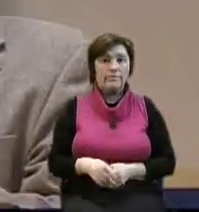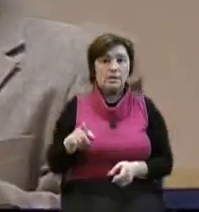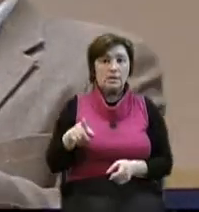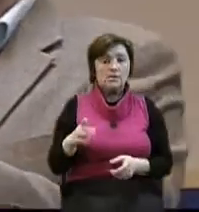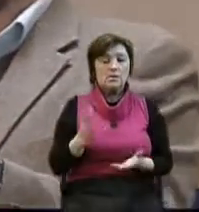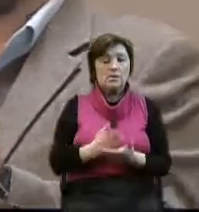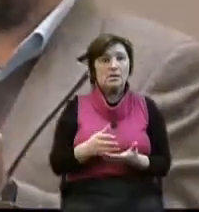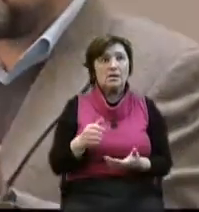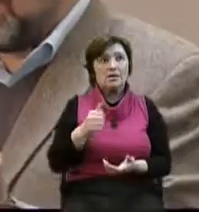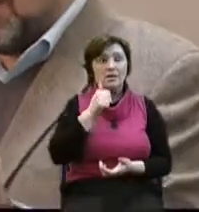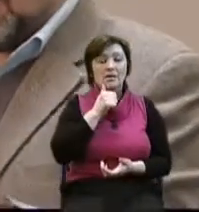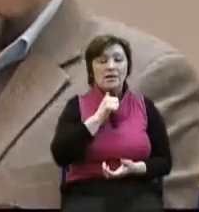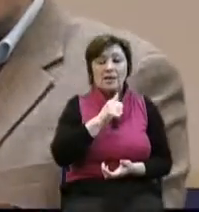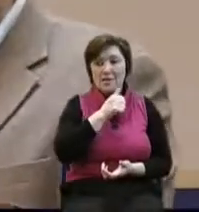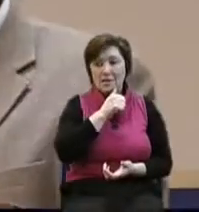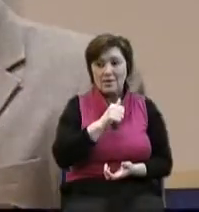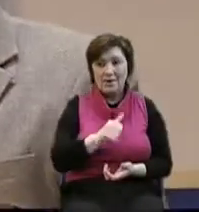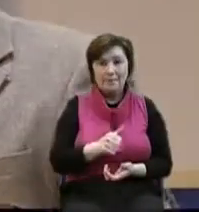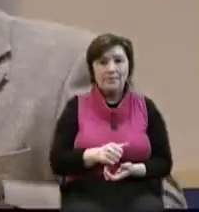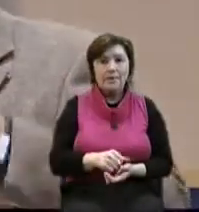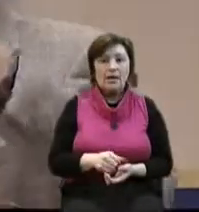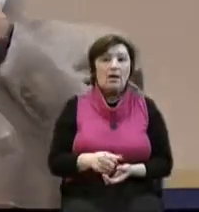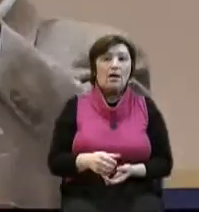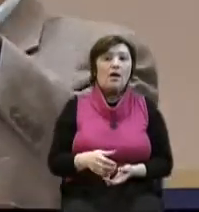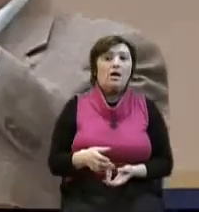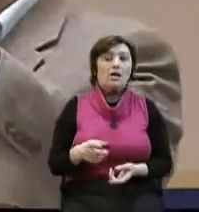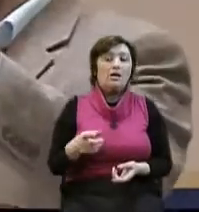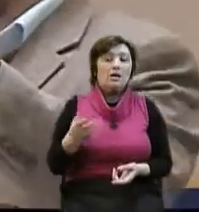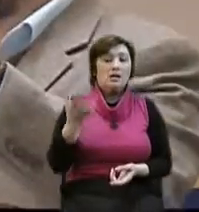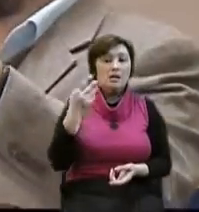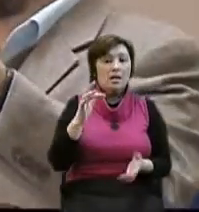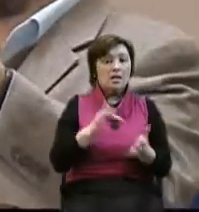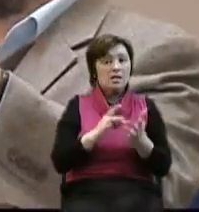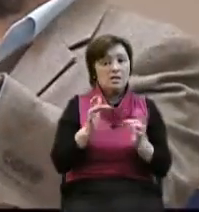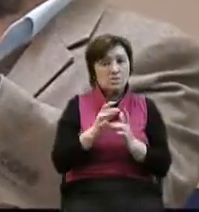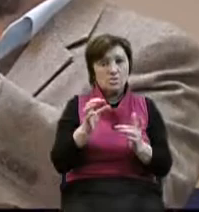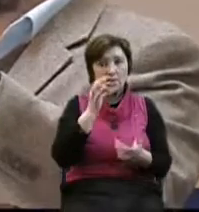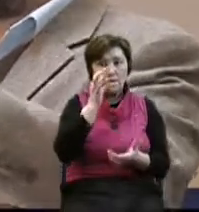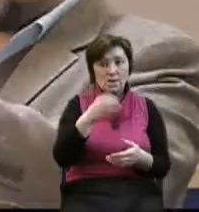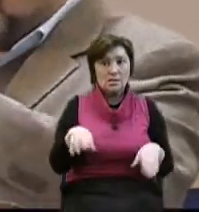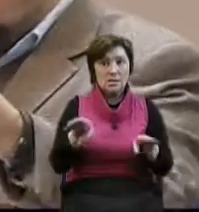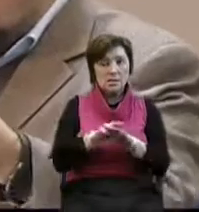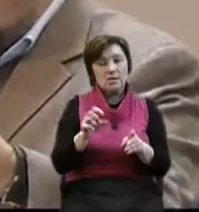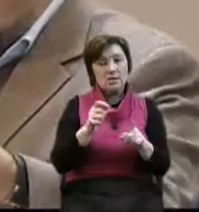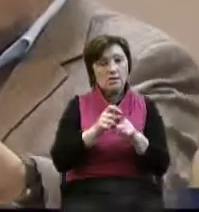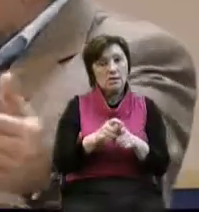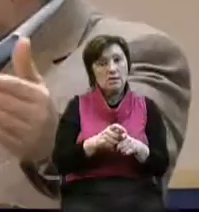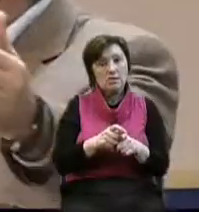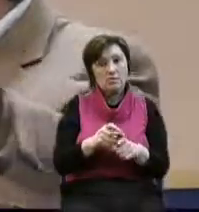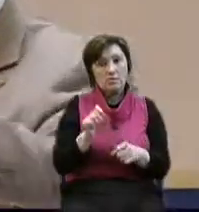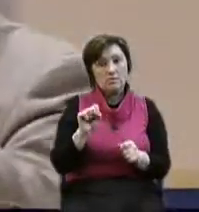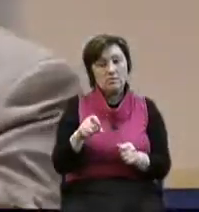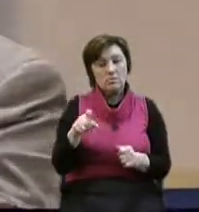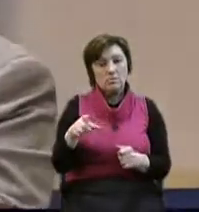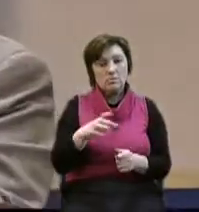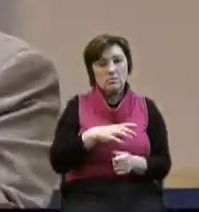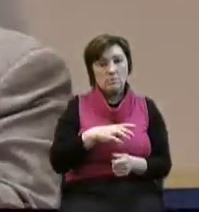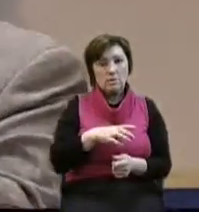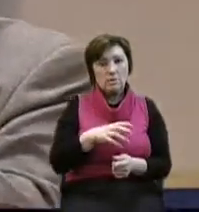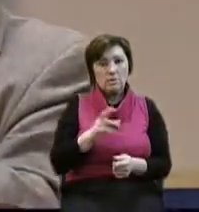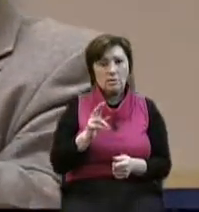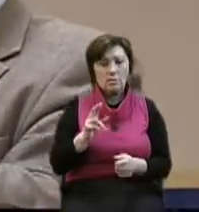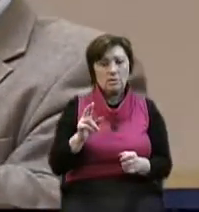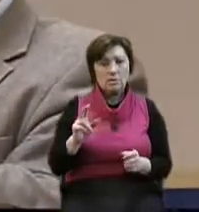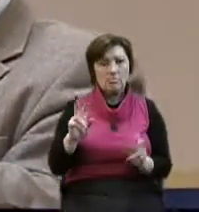тайна эта заключается в том, что когда Иисус сказал эти слова, то, возможно, у них было какое-то правило